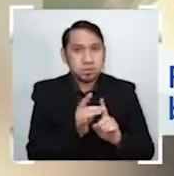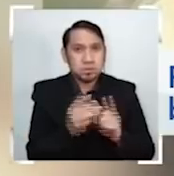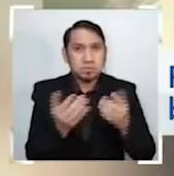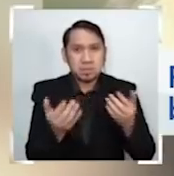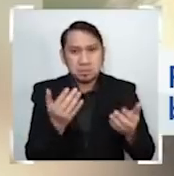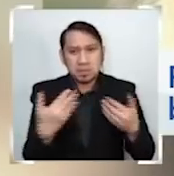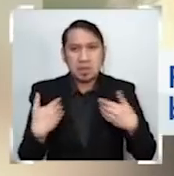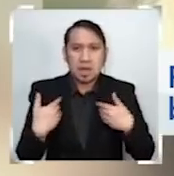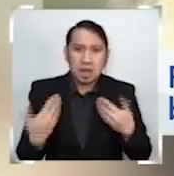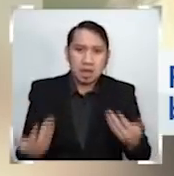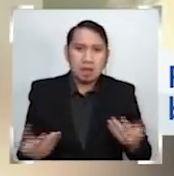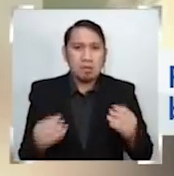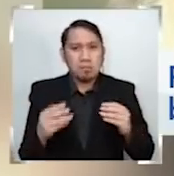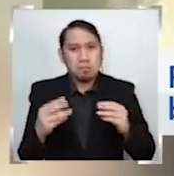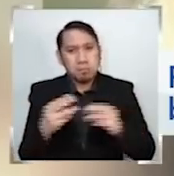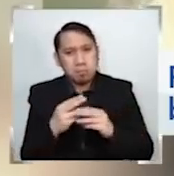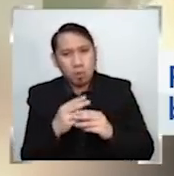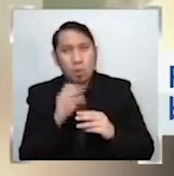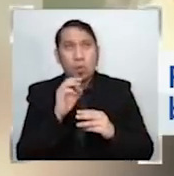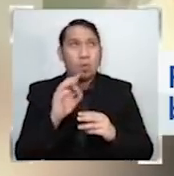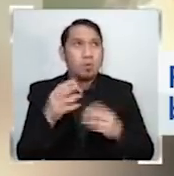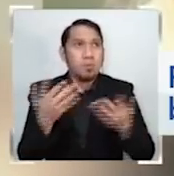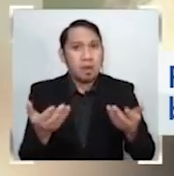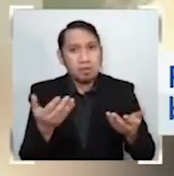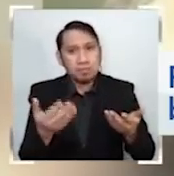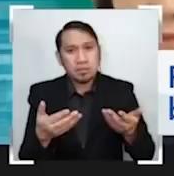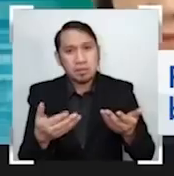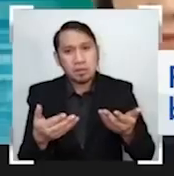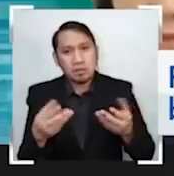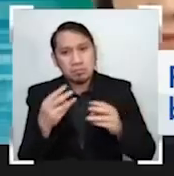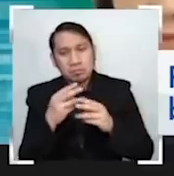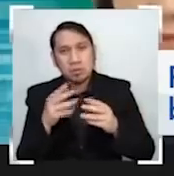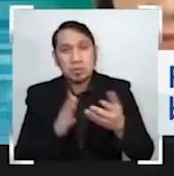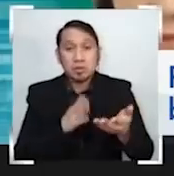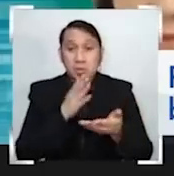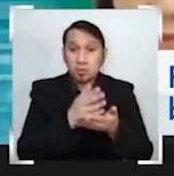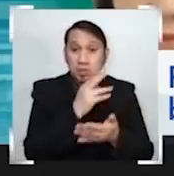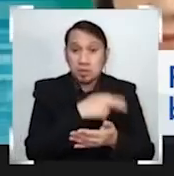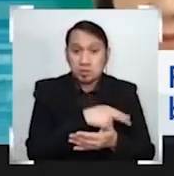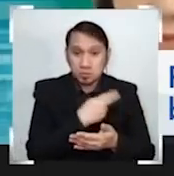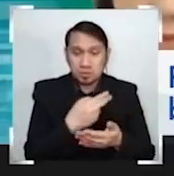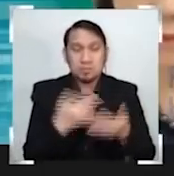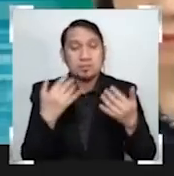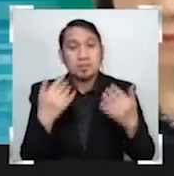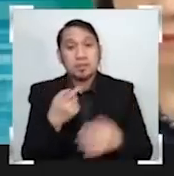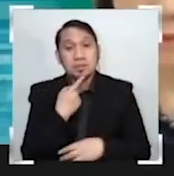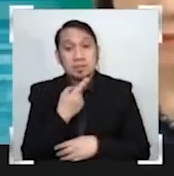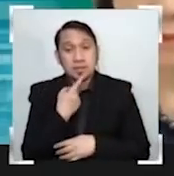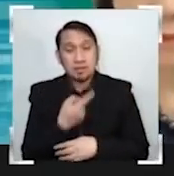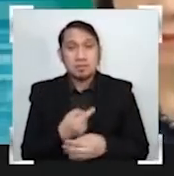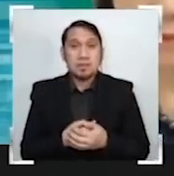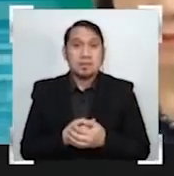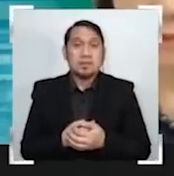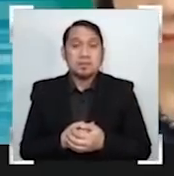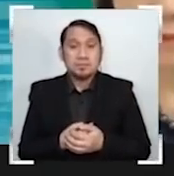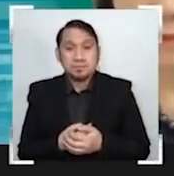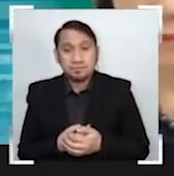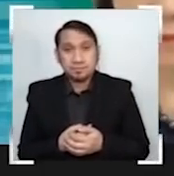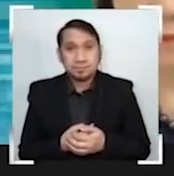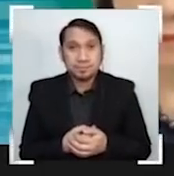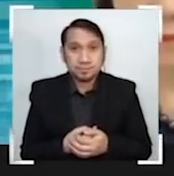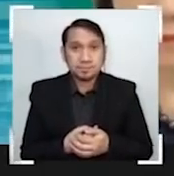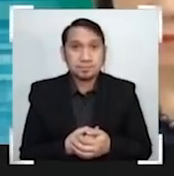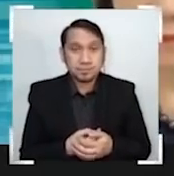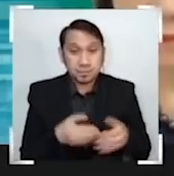o nagkakaroon na ng problema at pupunta na sa ating mga ospital. Ayon nga sa Philippine Obstetrical and Gynecological Society,